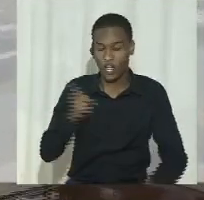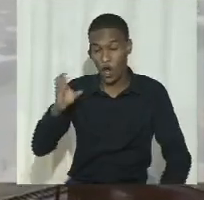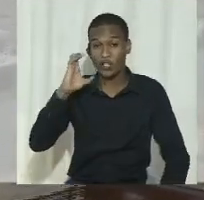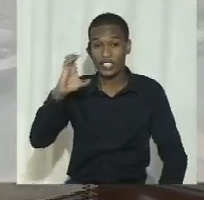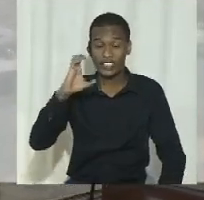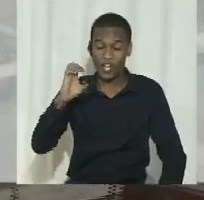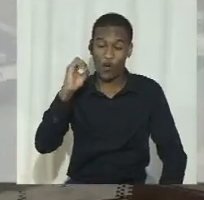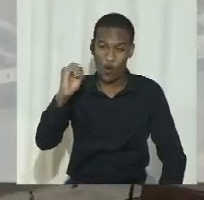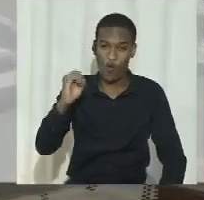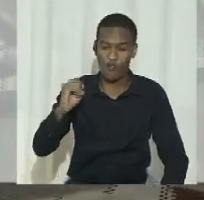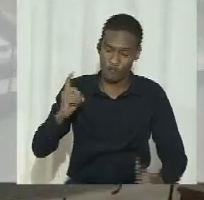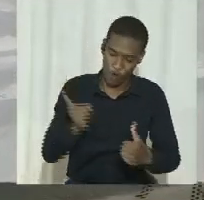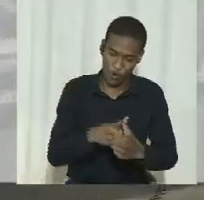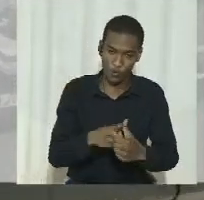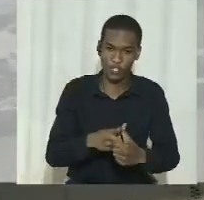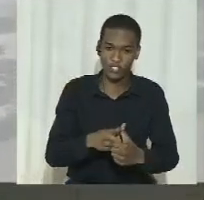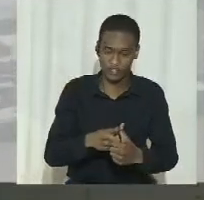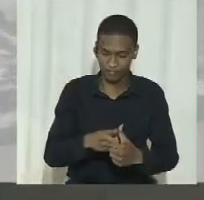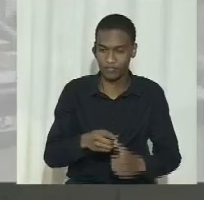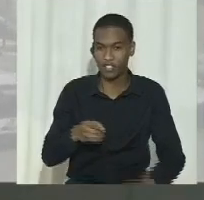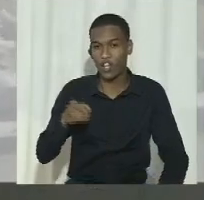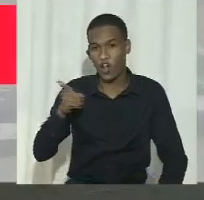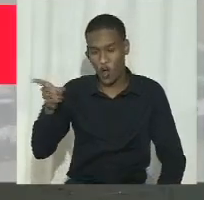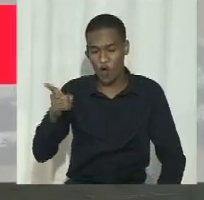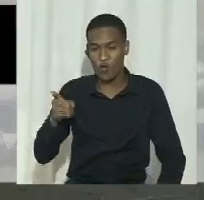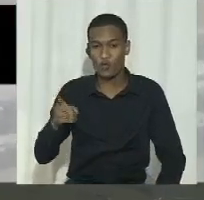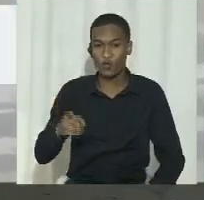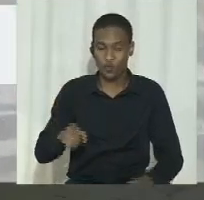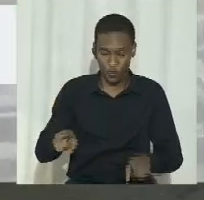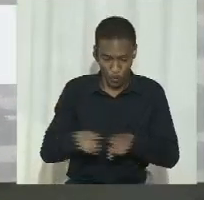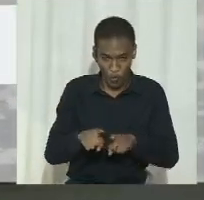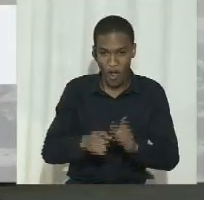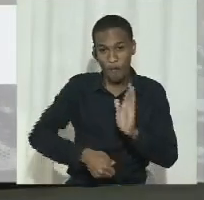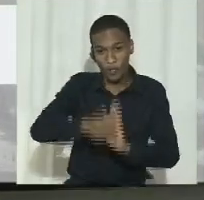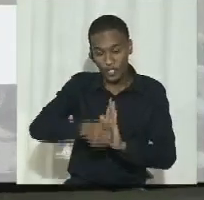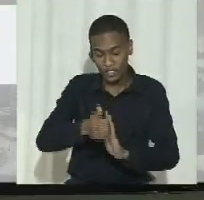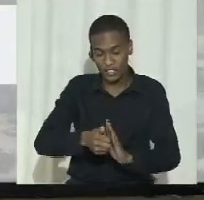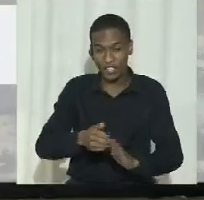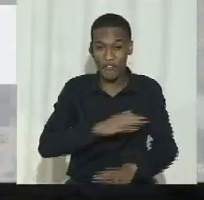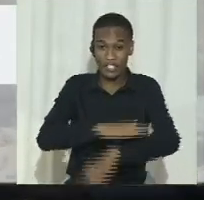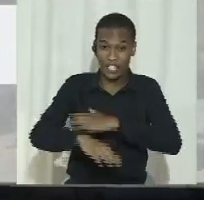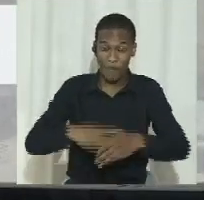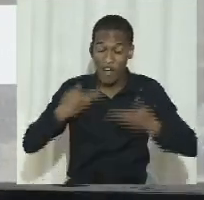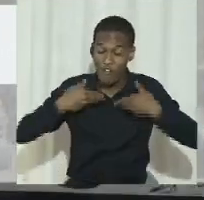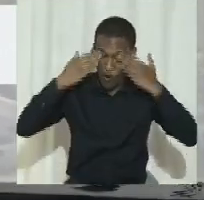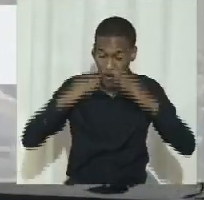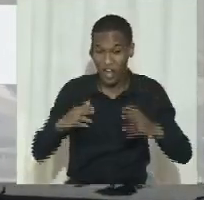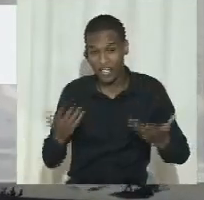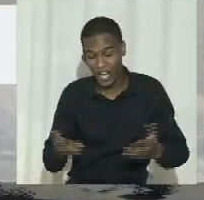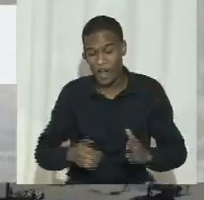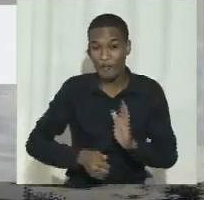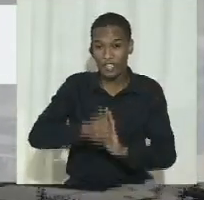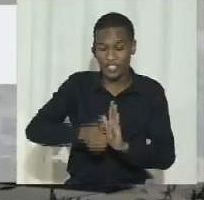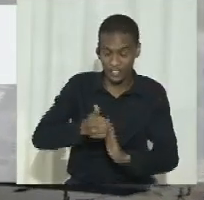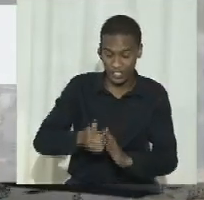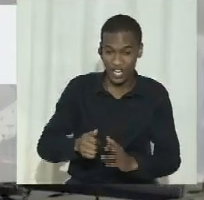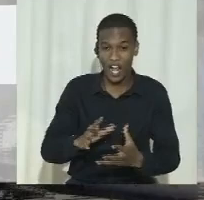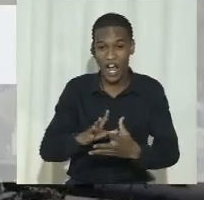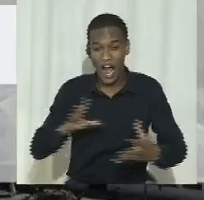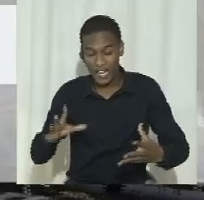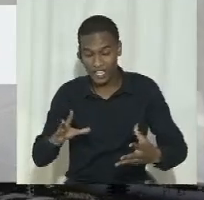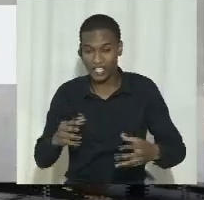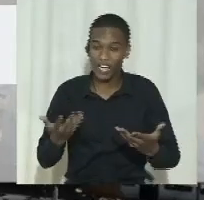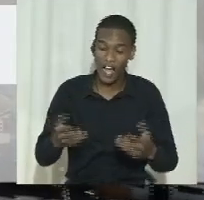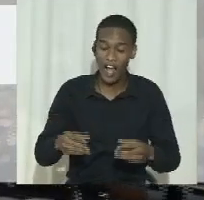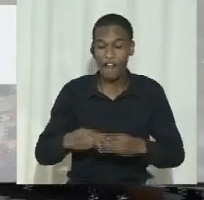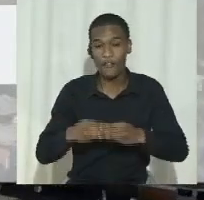avokoa ary tsy maintsy mandalo ny fankatoavany ministry ny fahasalamam-bahoaka ny ministry ny toekarena sy ny fitantanam-bola